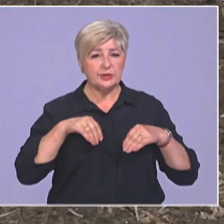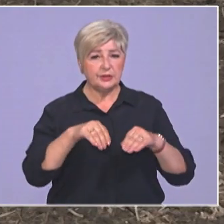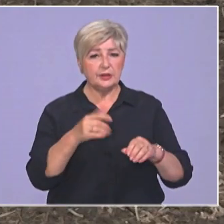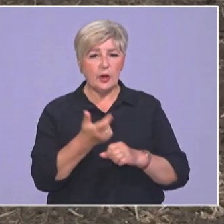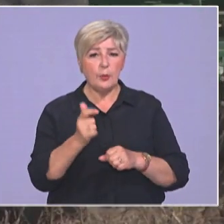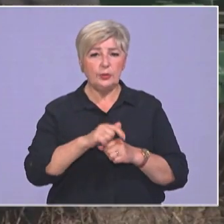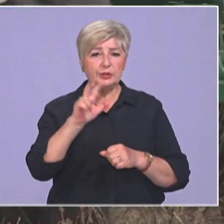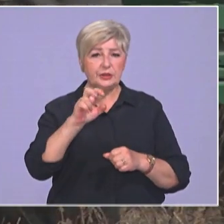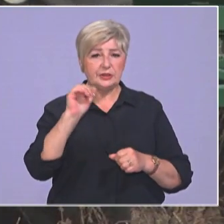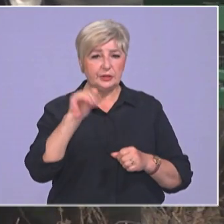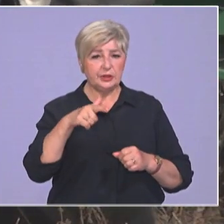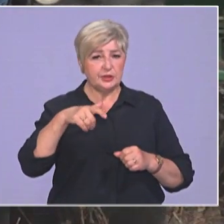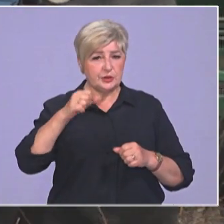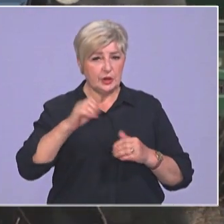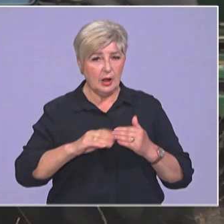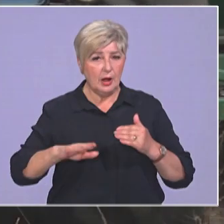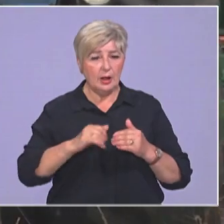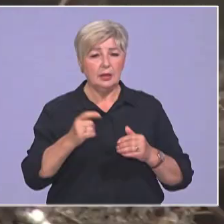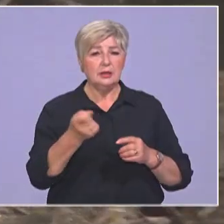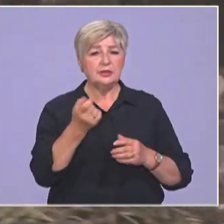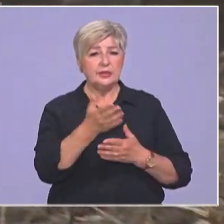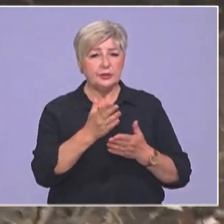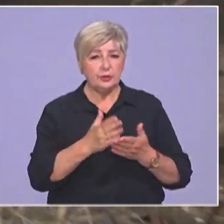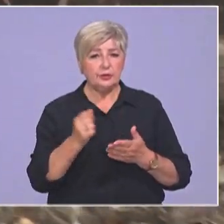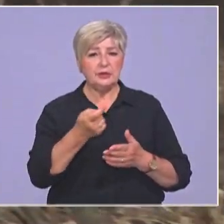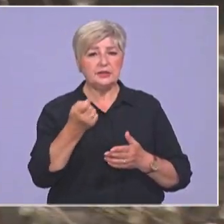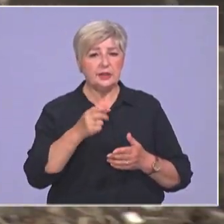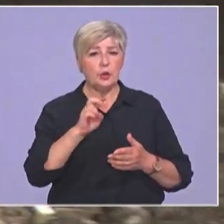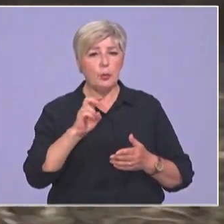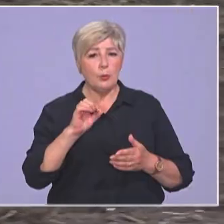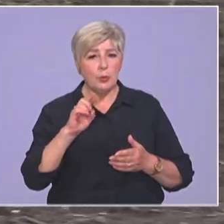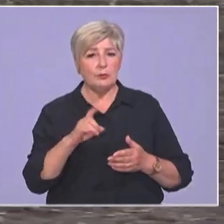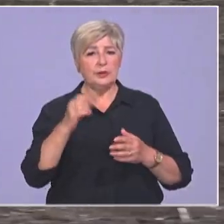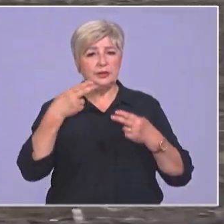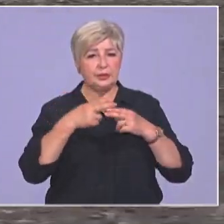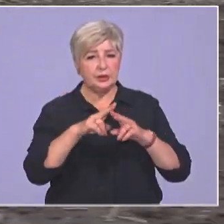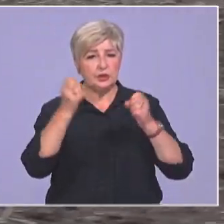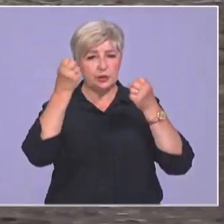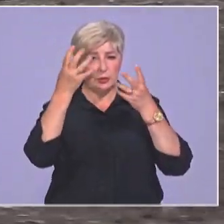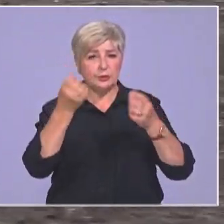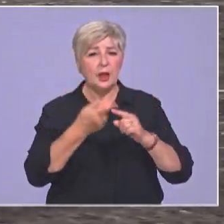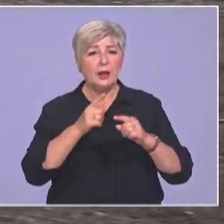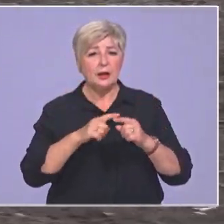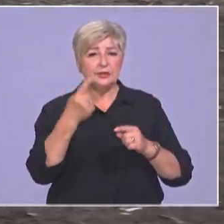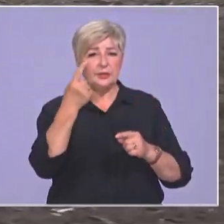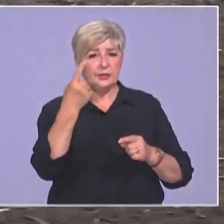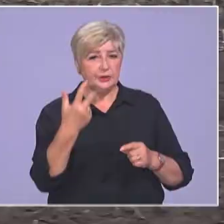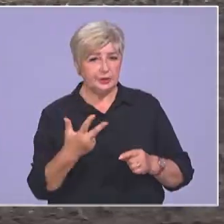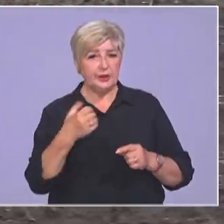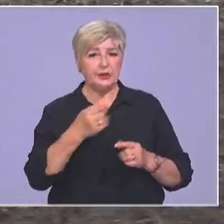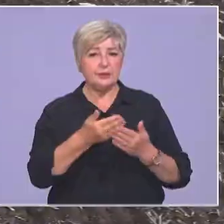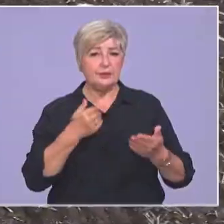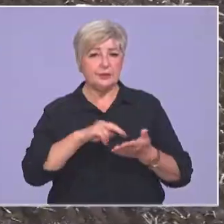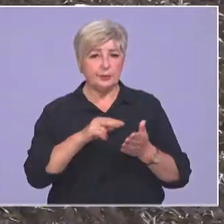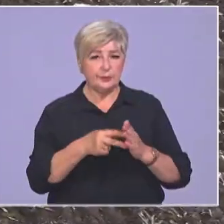тисяч гектарів ярих зернових, зернобобових та технічних культур. А це майже третина від запланованого. Аграрії